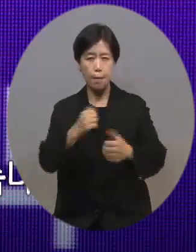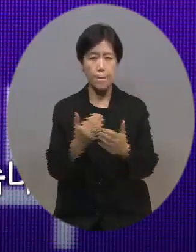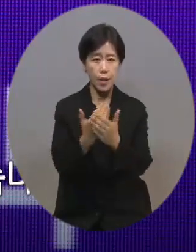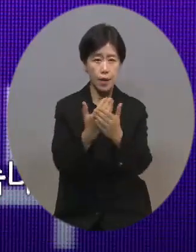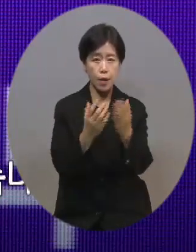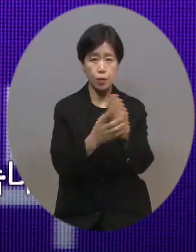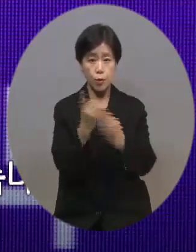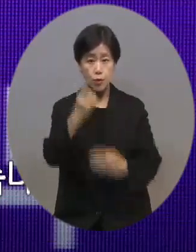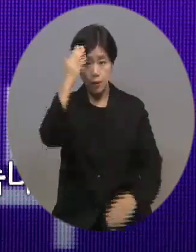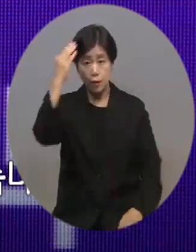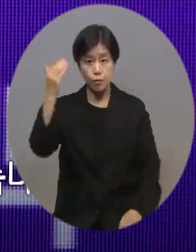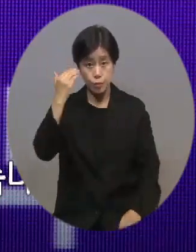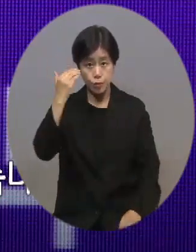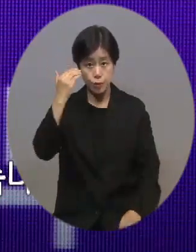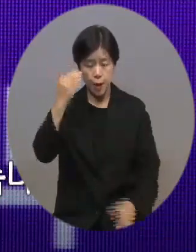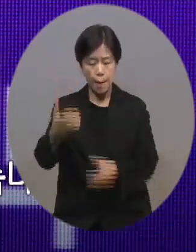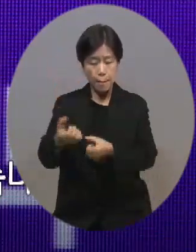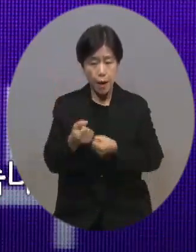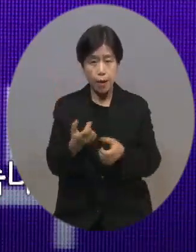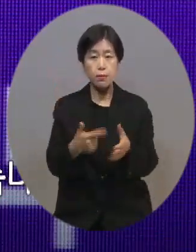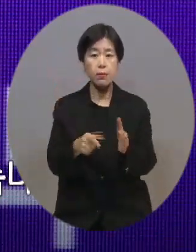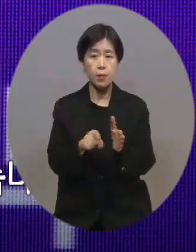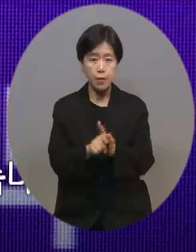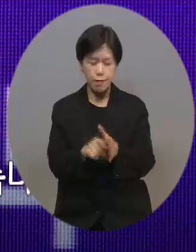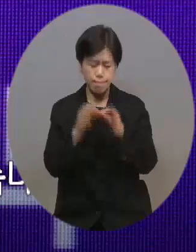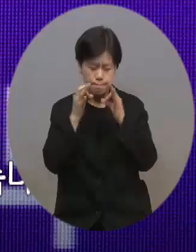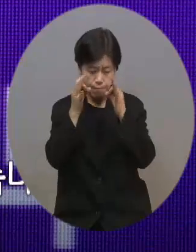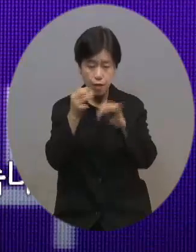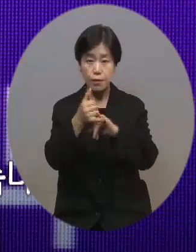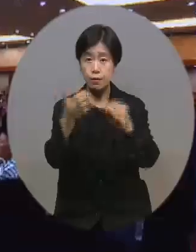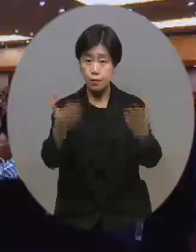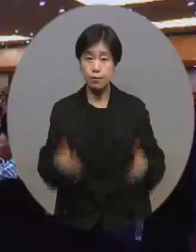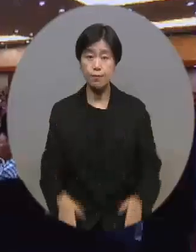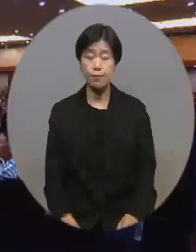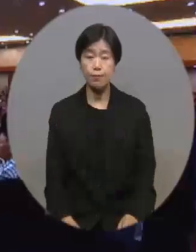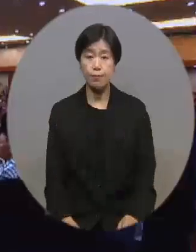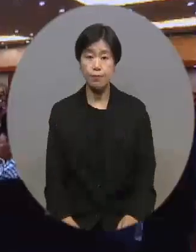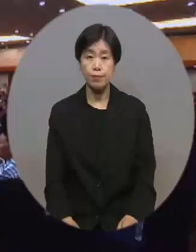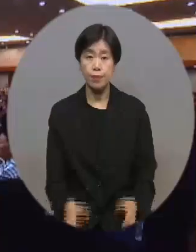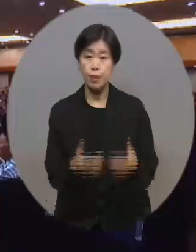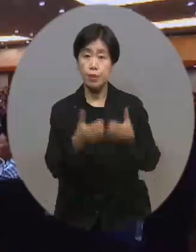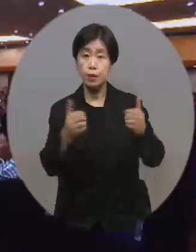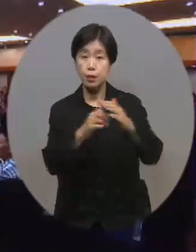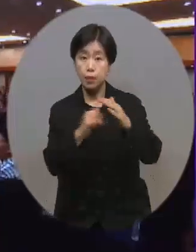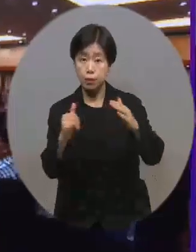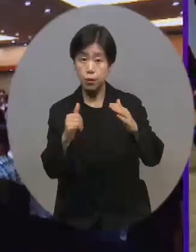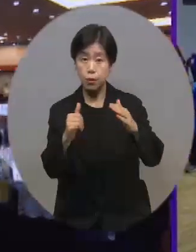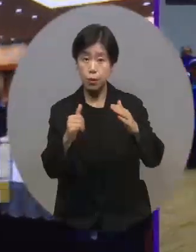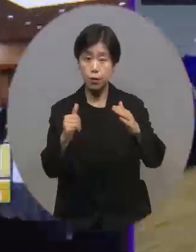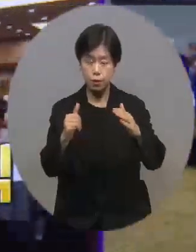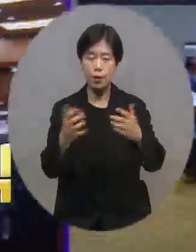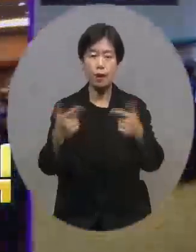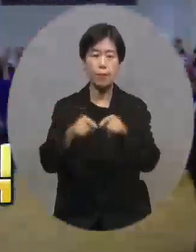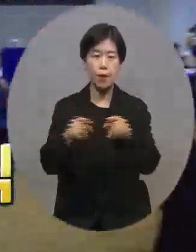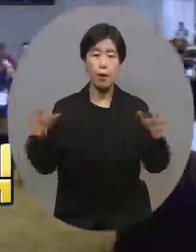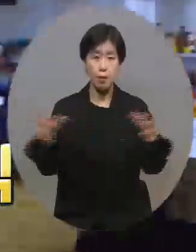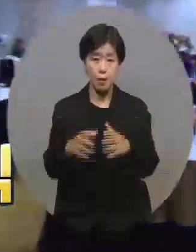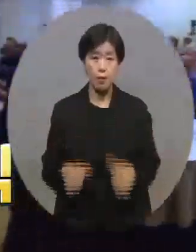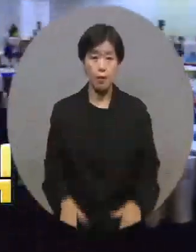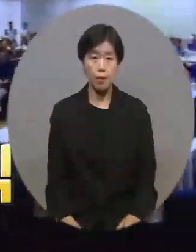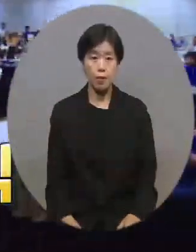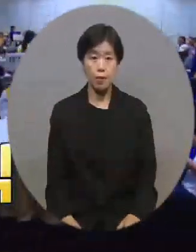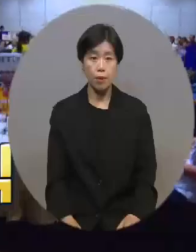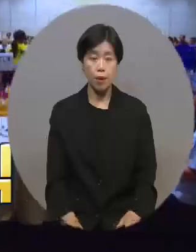통일 대한민국을 앞당기기 위해 최선을 다하겠습니다. 이산 가족과 동반 가족 초청 기념 행사는